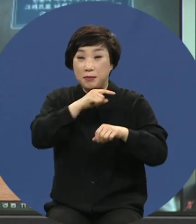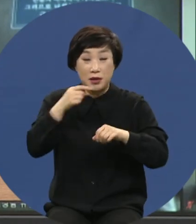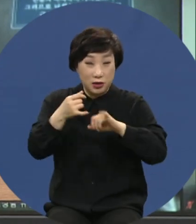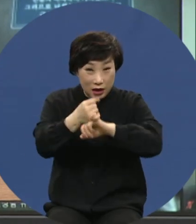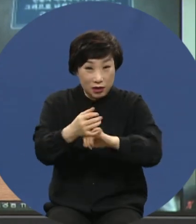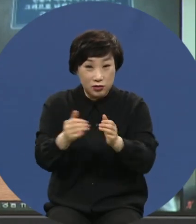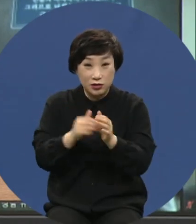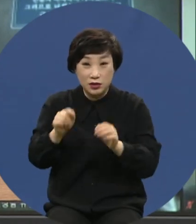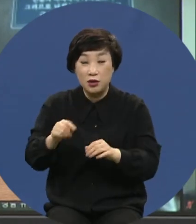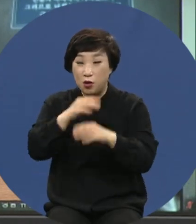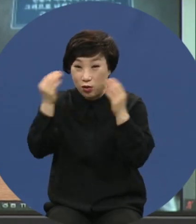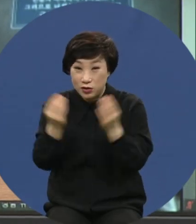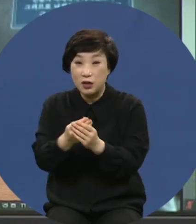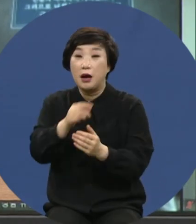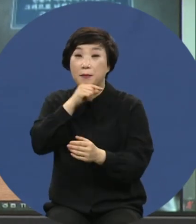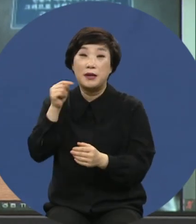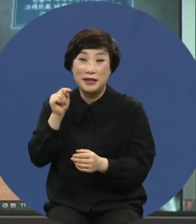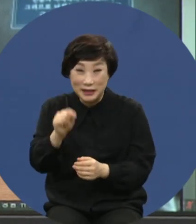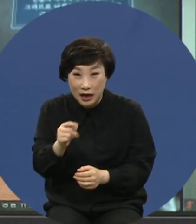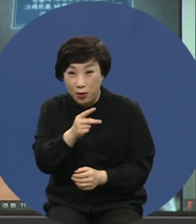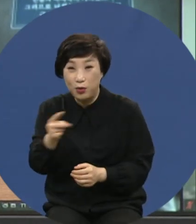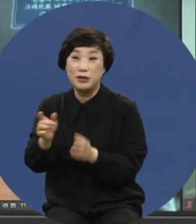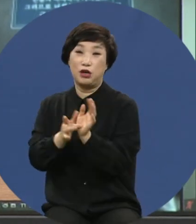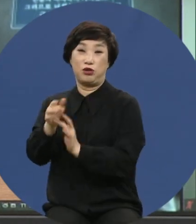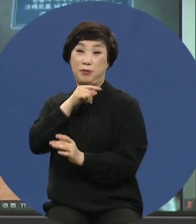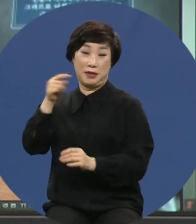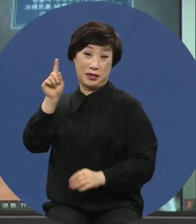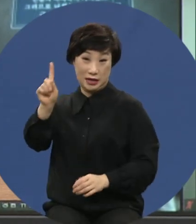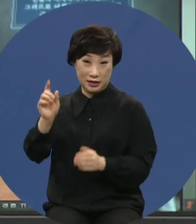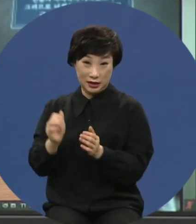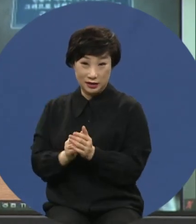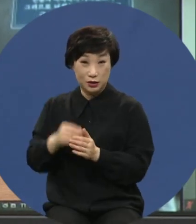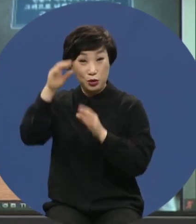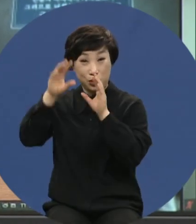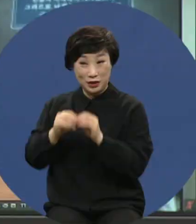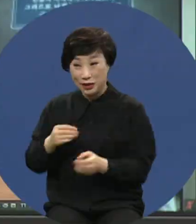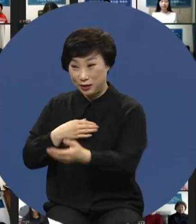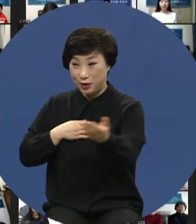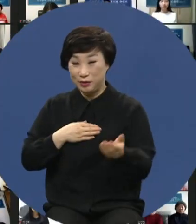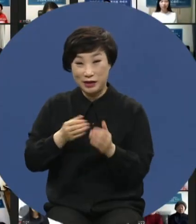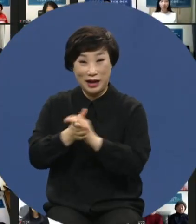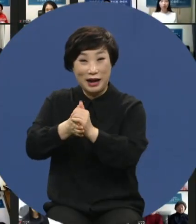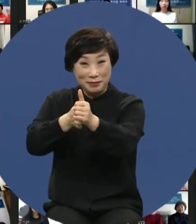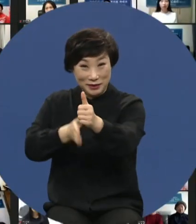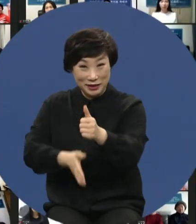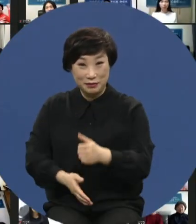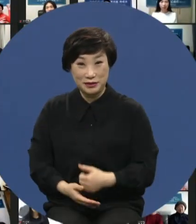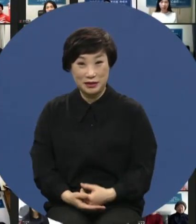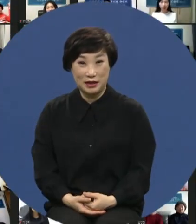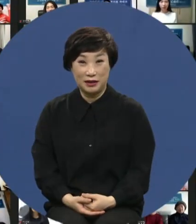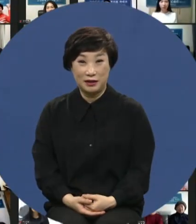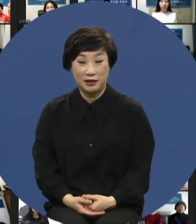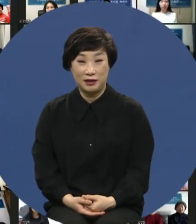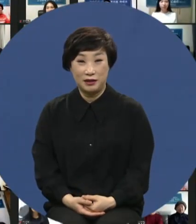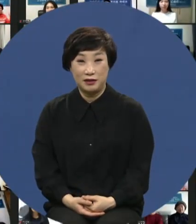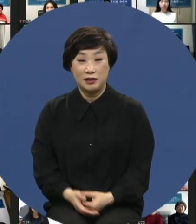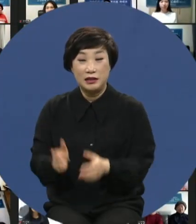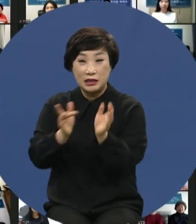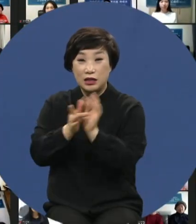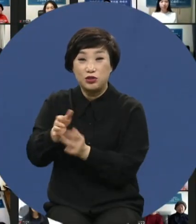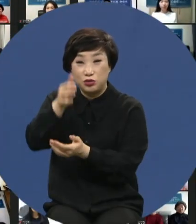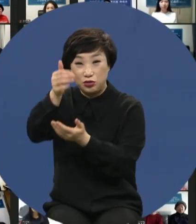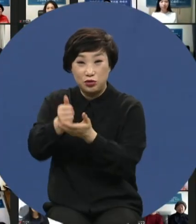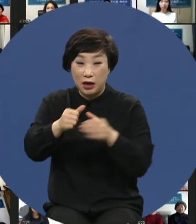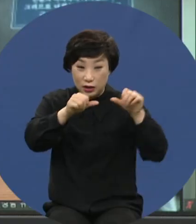피를 온전케 한 피가 예수의 피라 이 말입니다. 동의하시면 아멘 합시다. 예수